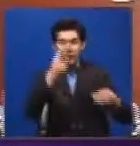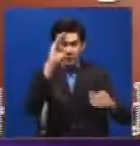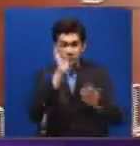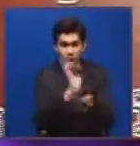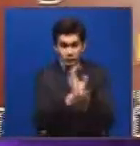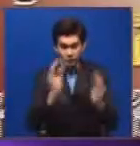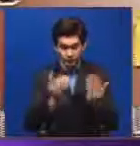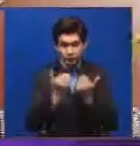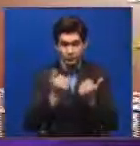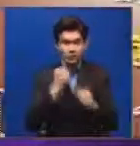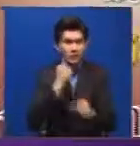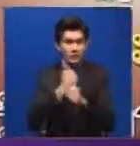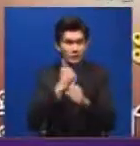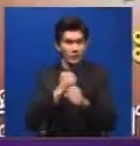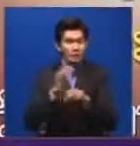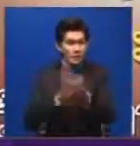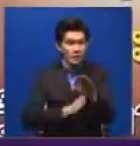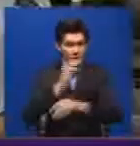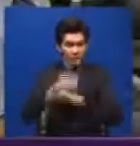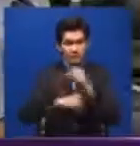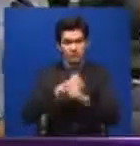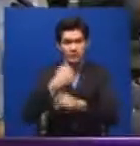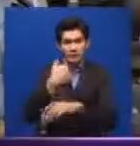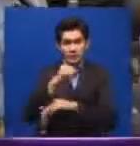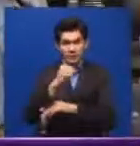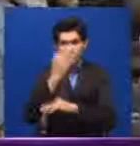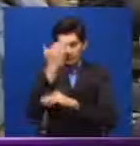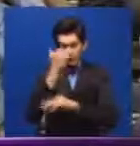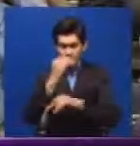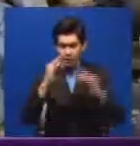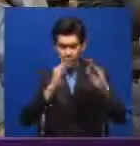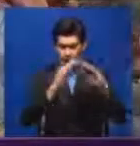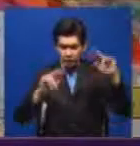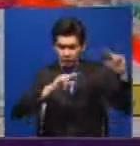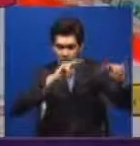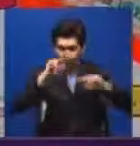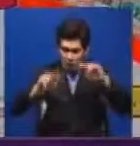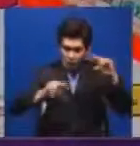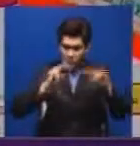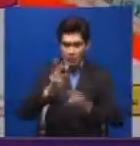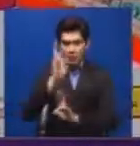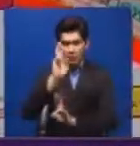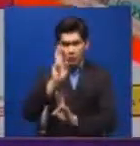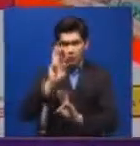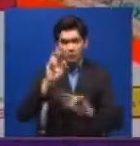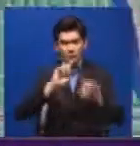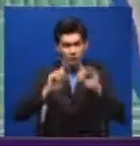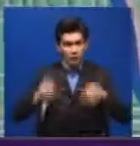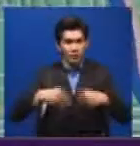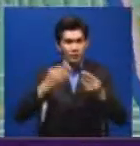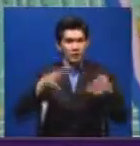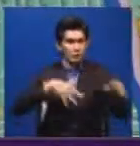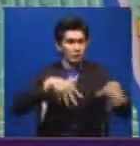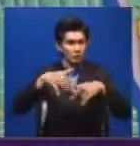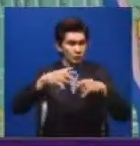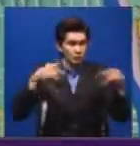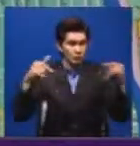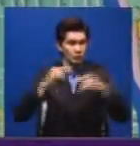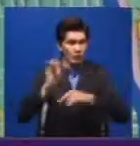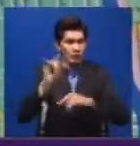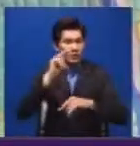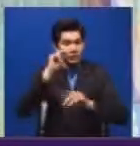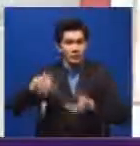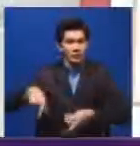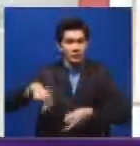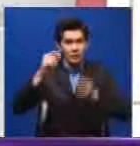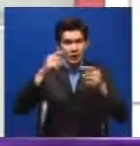บาลโชคชัยดำเนินการมานานกว่า10ปีแล้วเพื่อเฝ้าดูแลความเรียบร้อยและระวังความปลอดภัยให้กับประชาชนเพราะในช่วงเทศกาลส